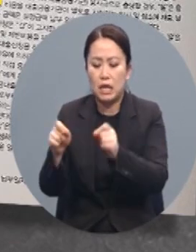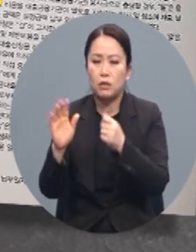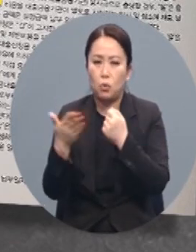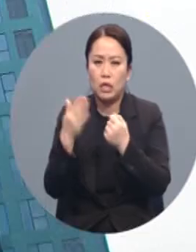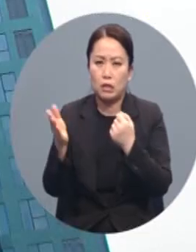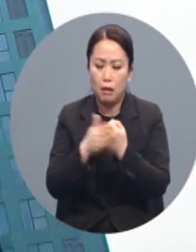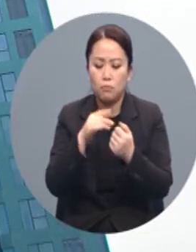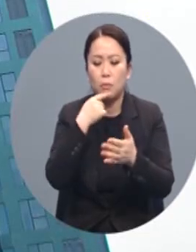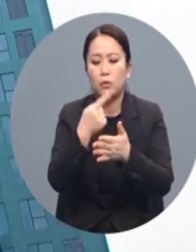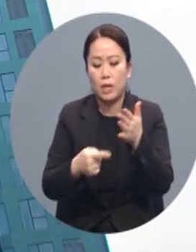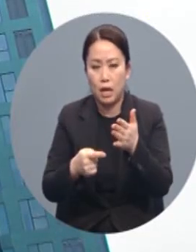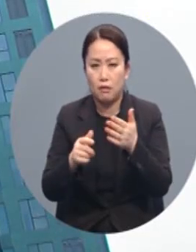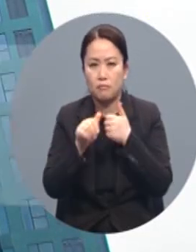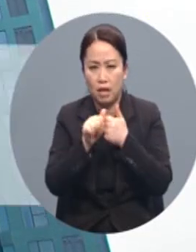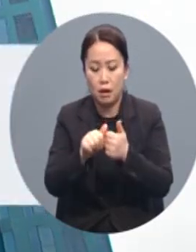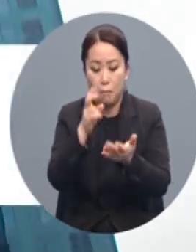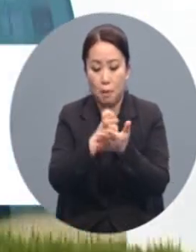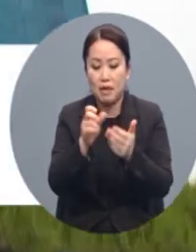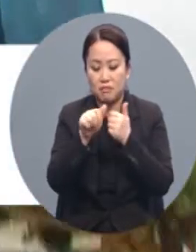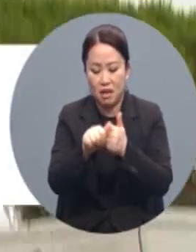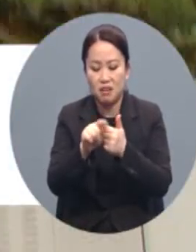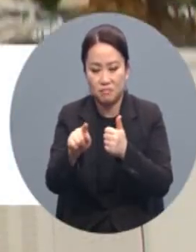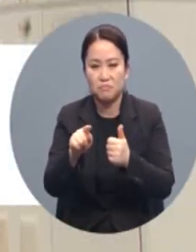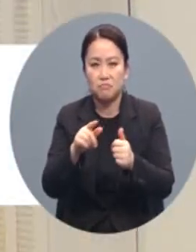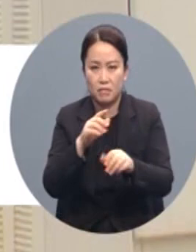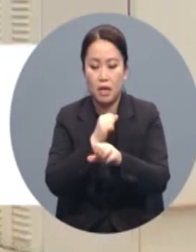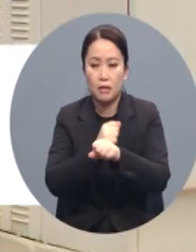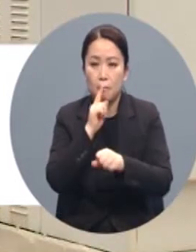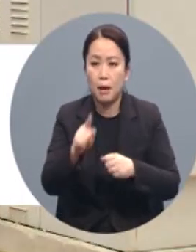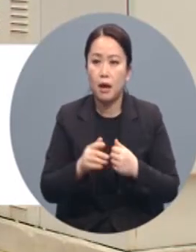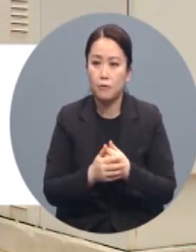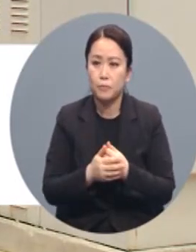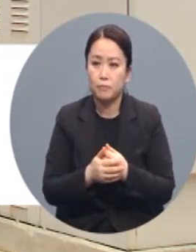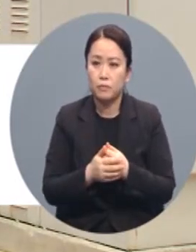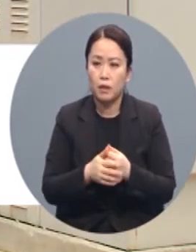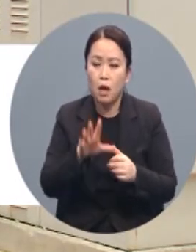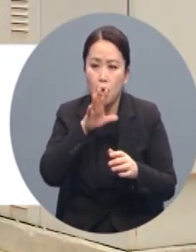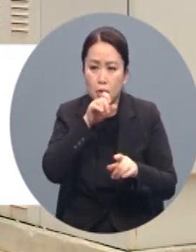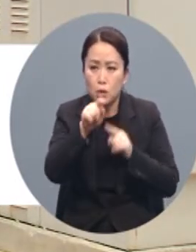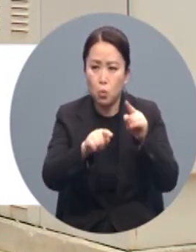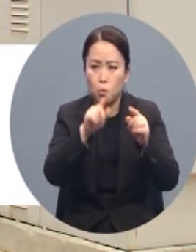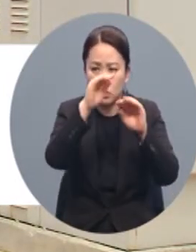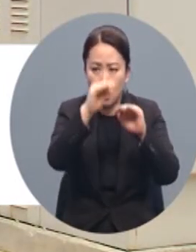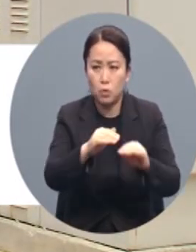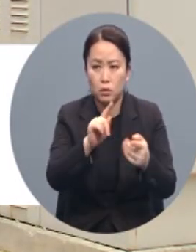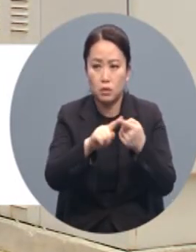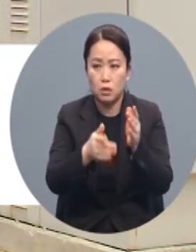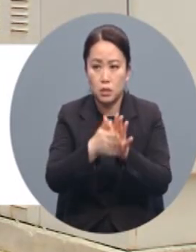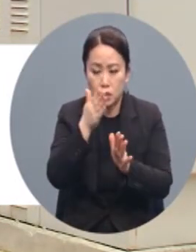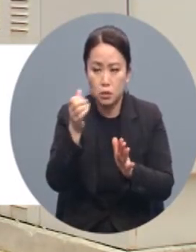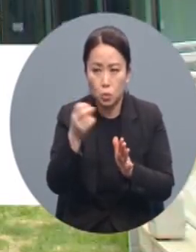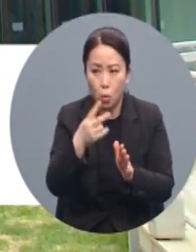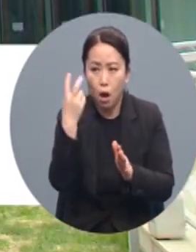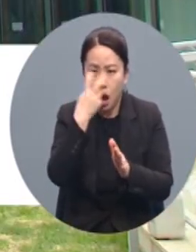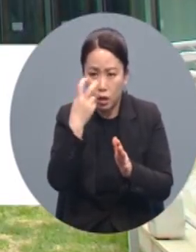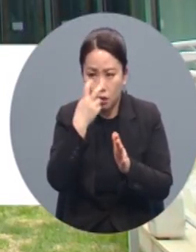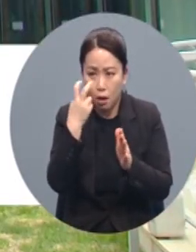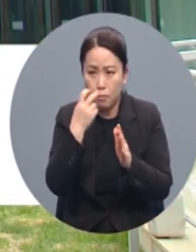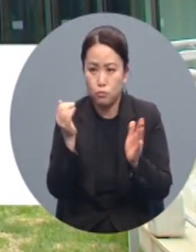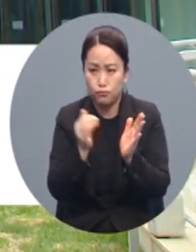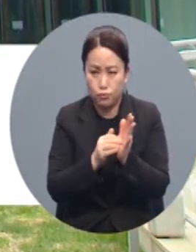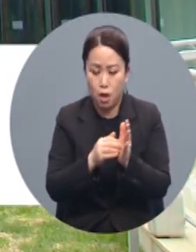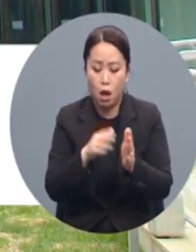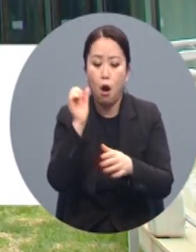주장입니다. 민원 내용에 대한 이제 시에서 또 확인 점검을 한 후에 이제 허가 관계를 또 내주도록 돼